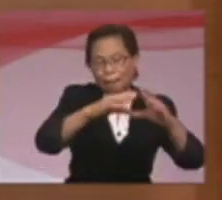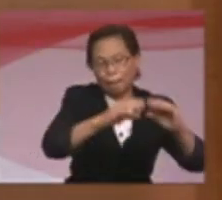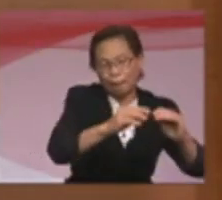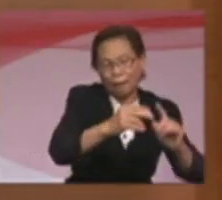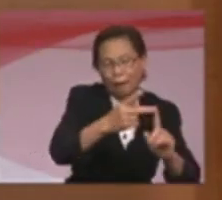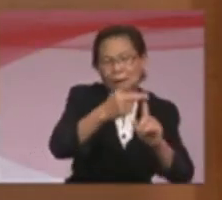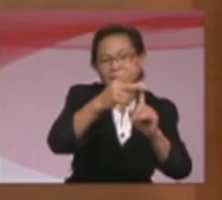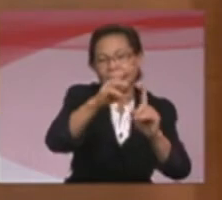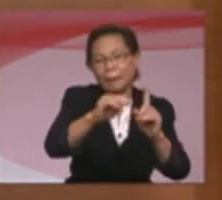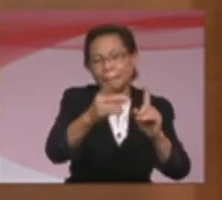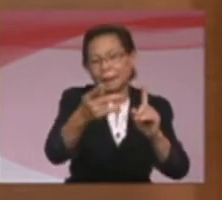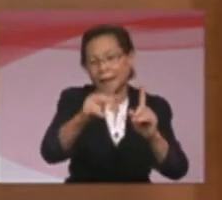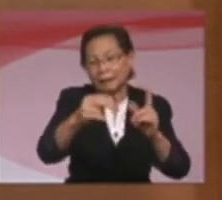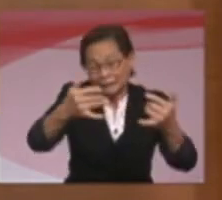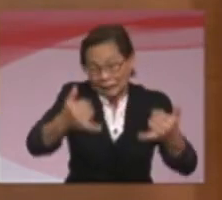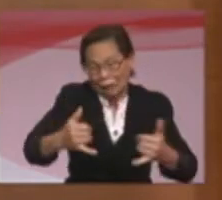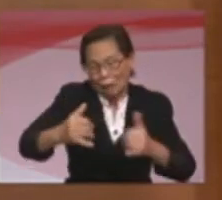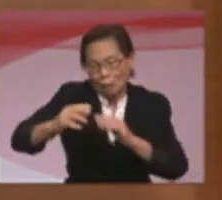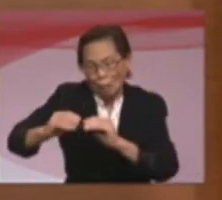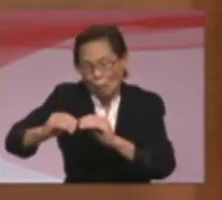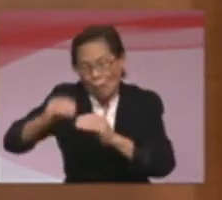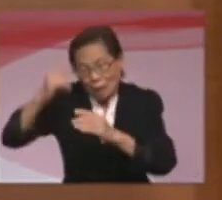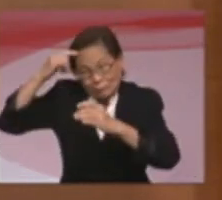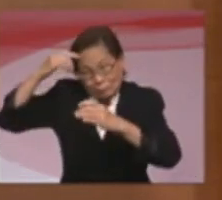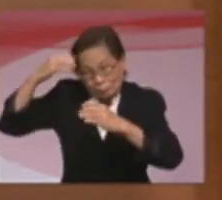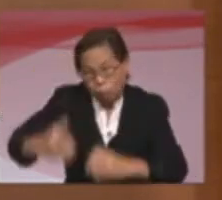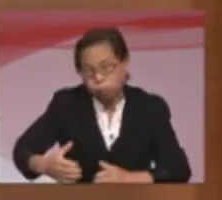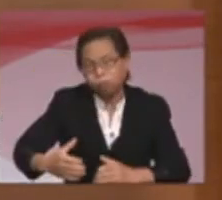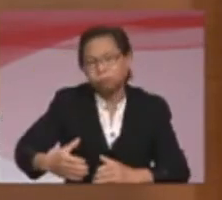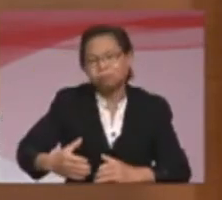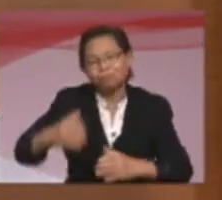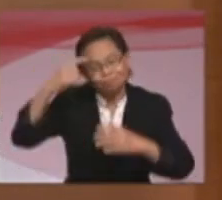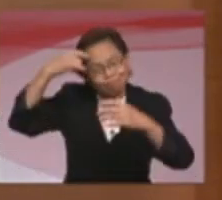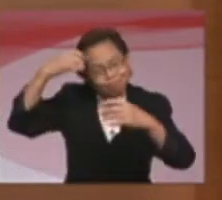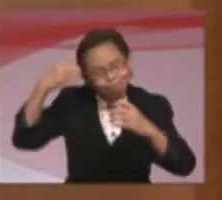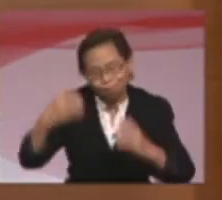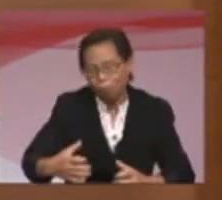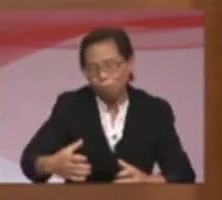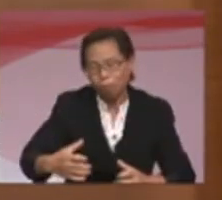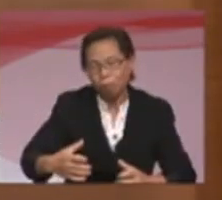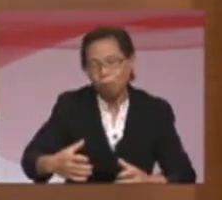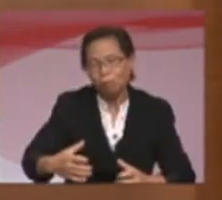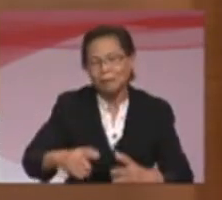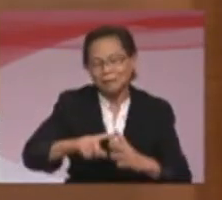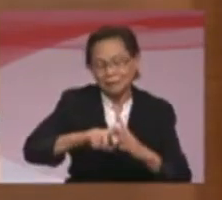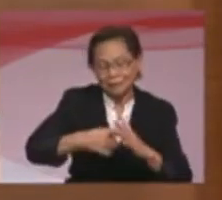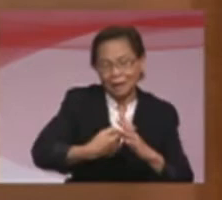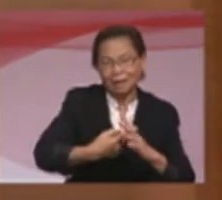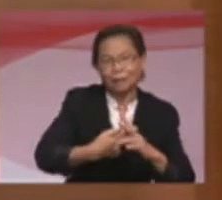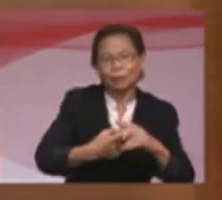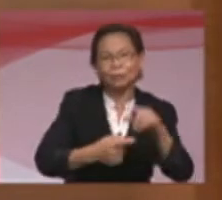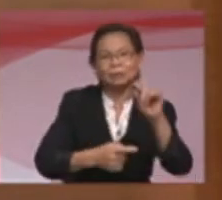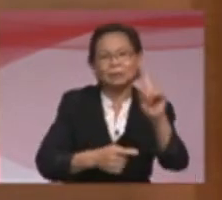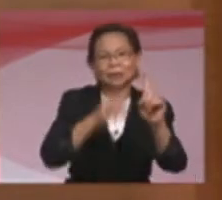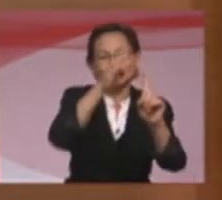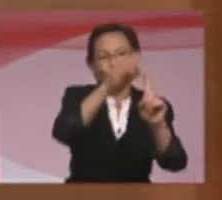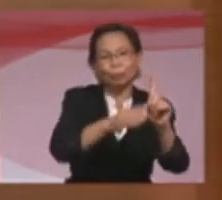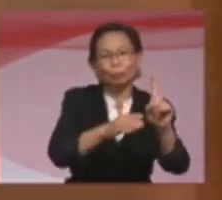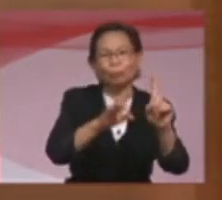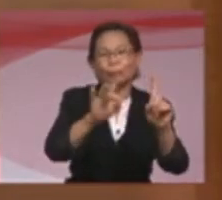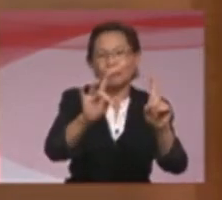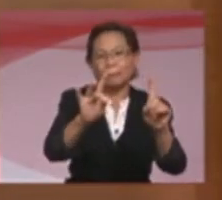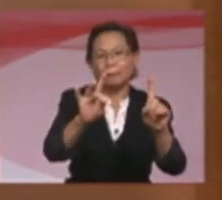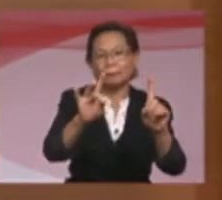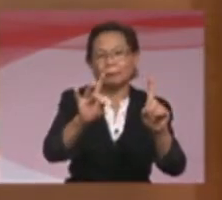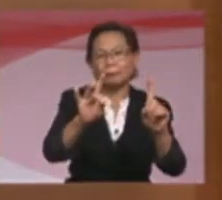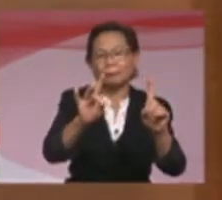khas MKN hari ini. Kerajaan telah membuat keputusan mulai daripada 1 hari bulan